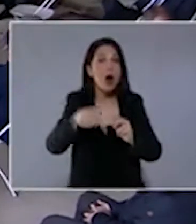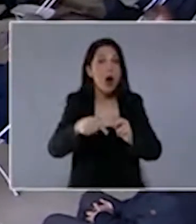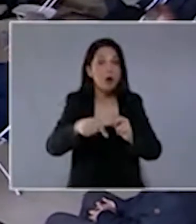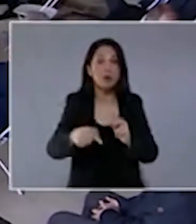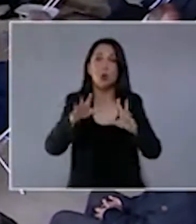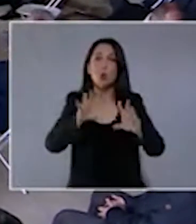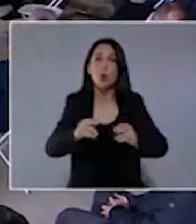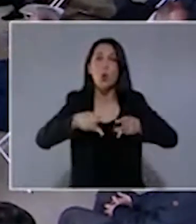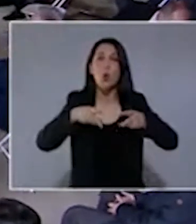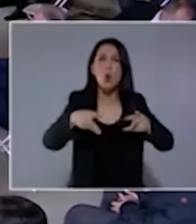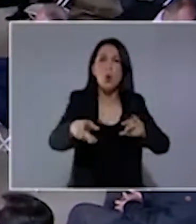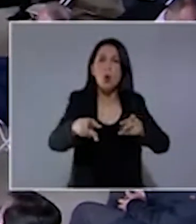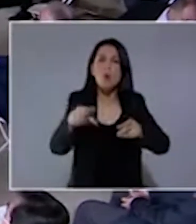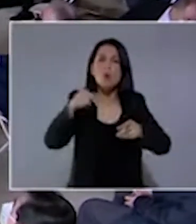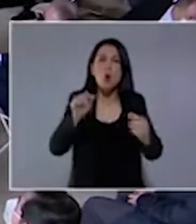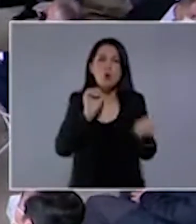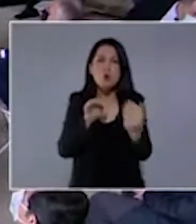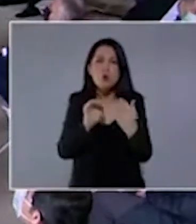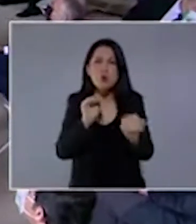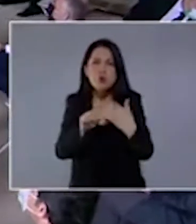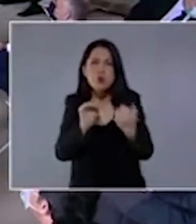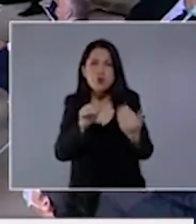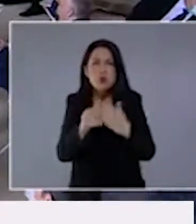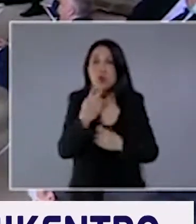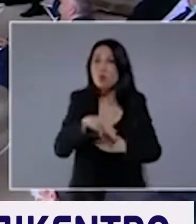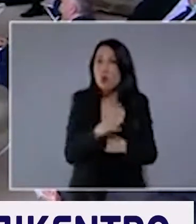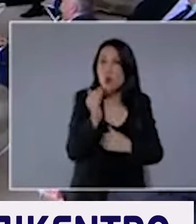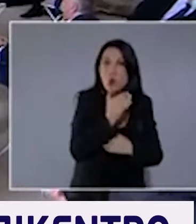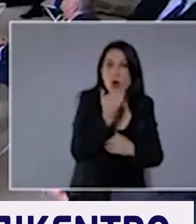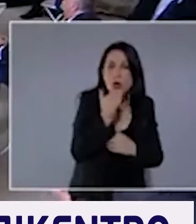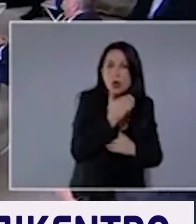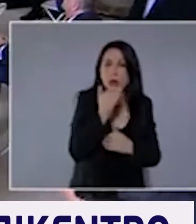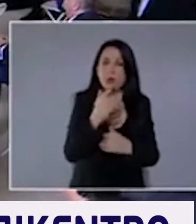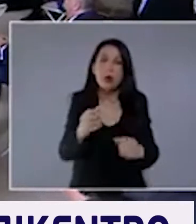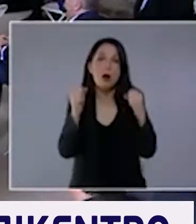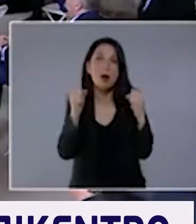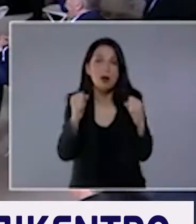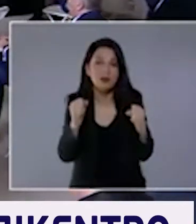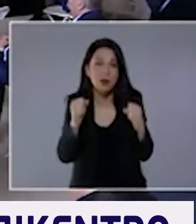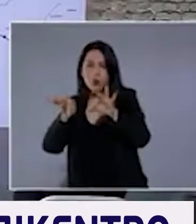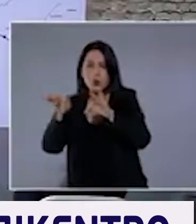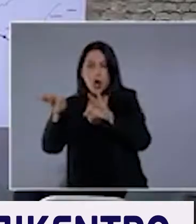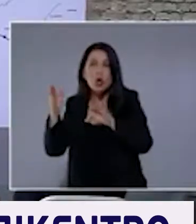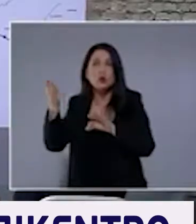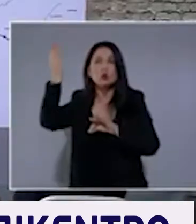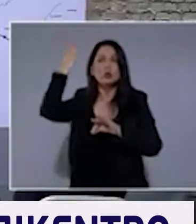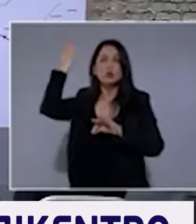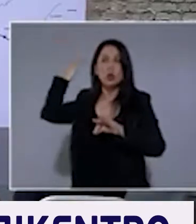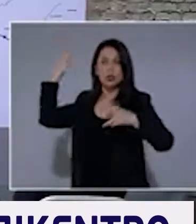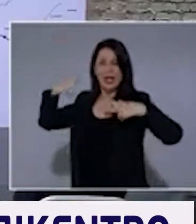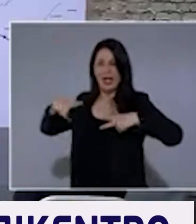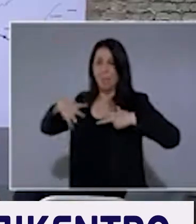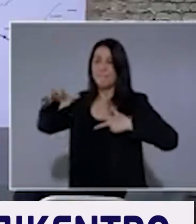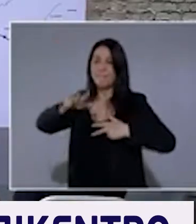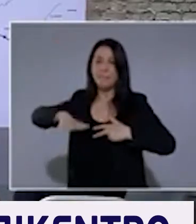Δελτίο τύπου εξέδωσε η Περιφερειακή Παράταξη Ανατολικής Μακεδονίας και Θράκης ανεξάρτητη ενωτική πρωτοβουλία με επικεφαλής τον Κώστα